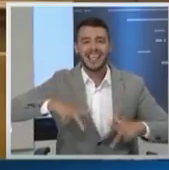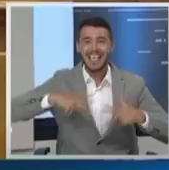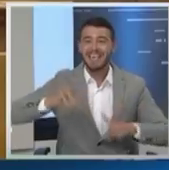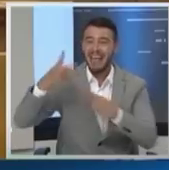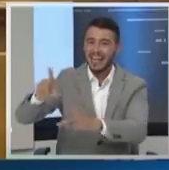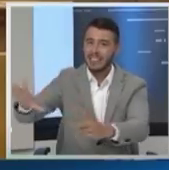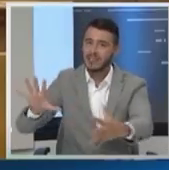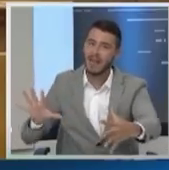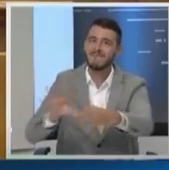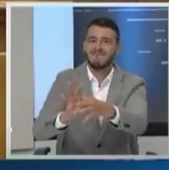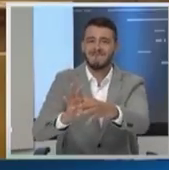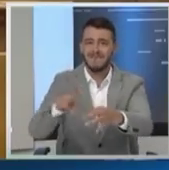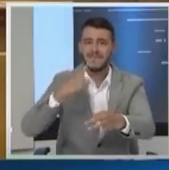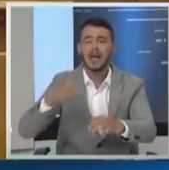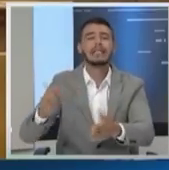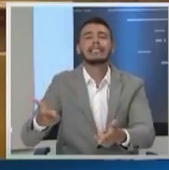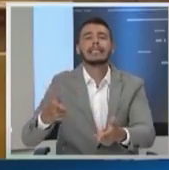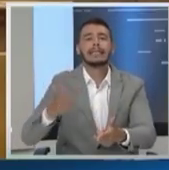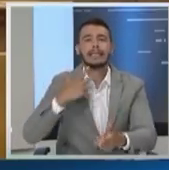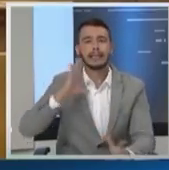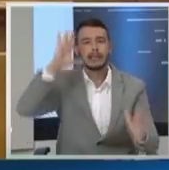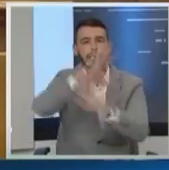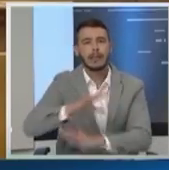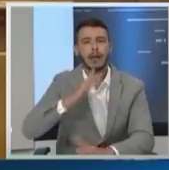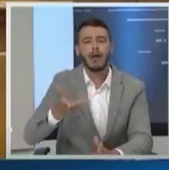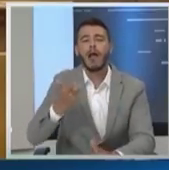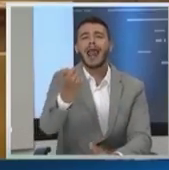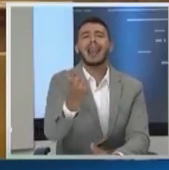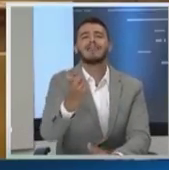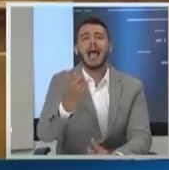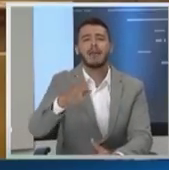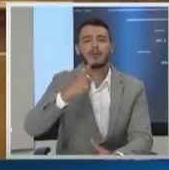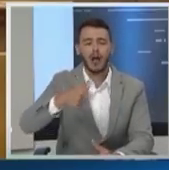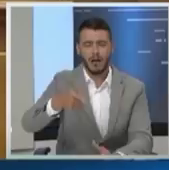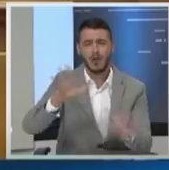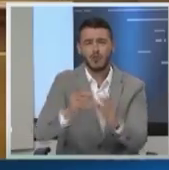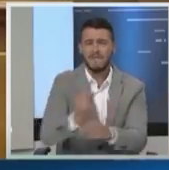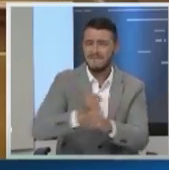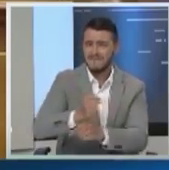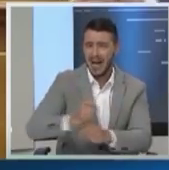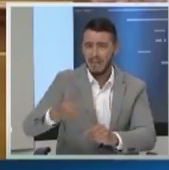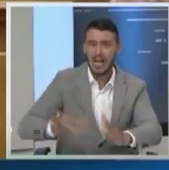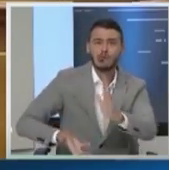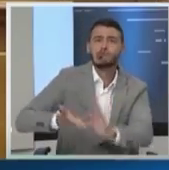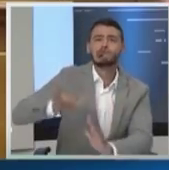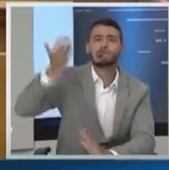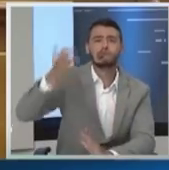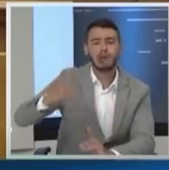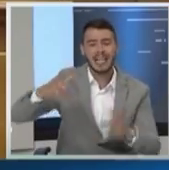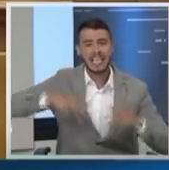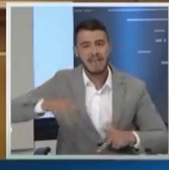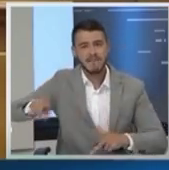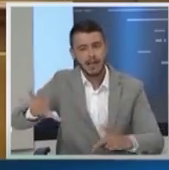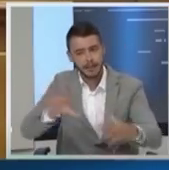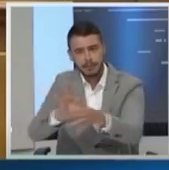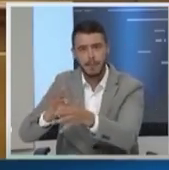υψηλά τις τιμές των φαρμακευτικών τους σκευασμάτων? Μπορείτε να ισχυριστείτε το ίδιο για